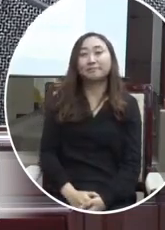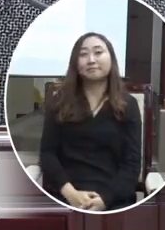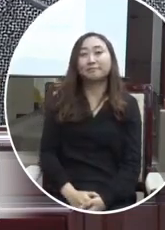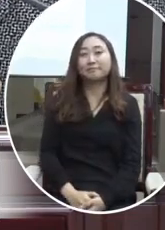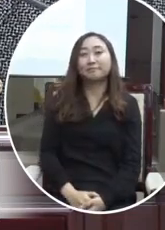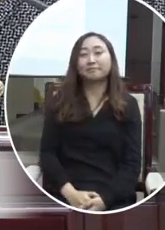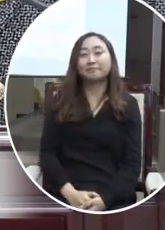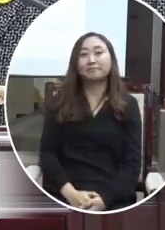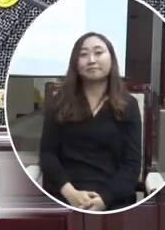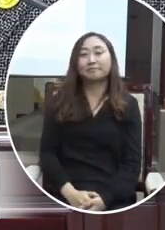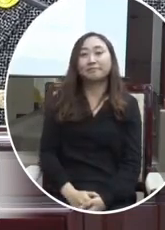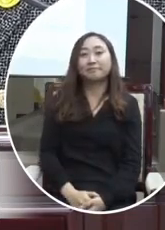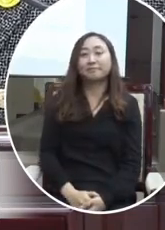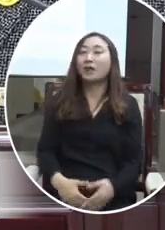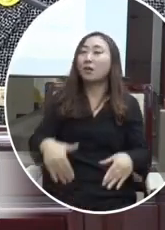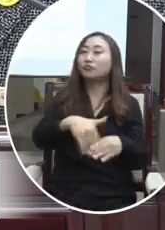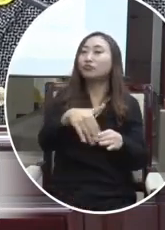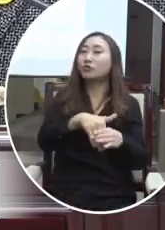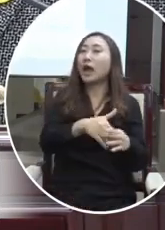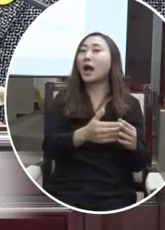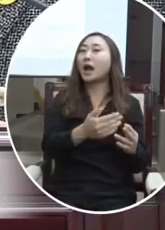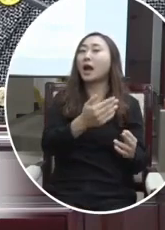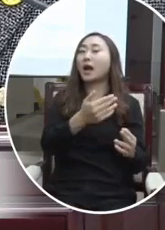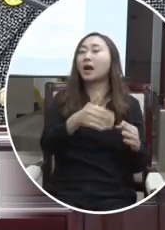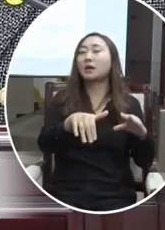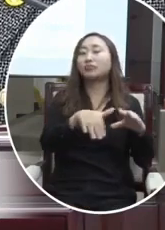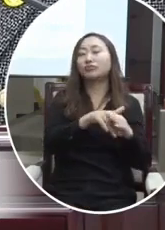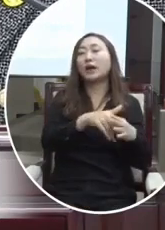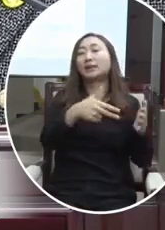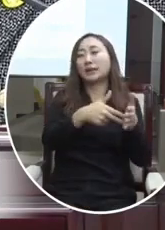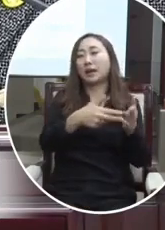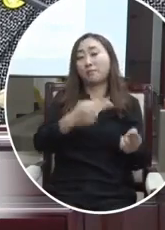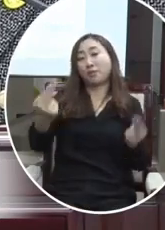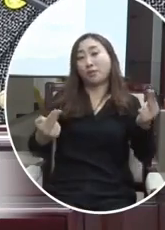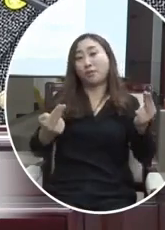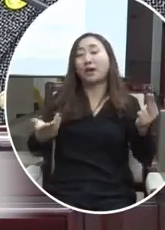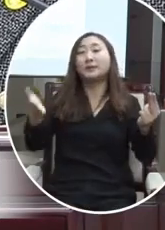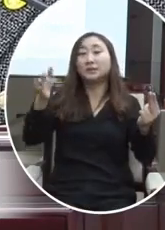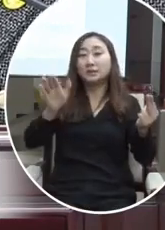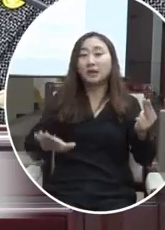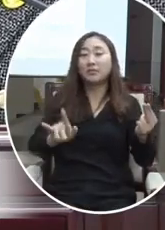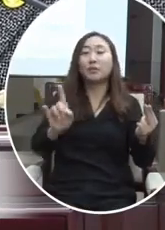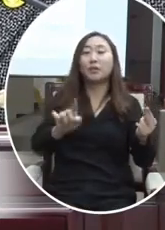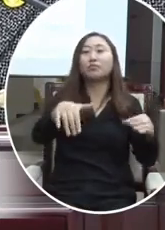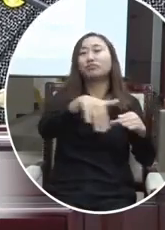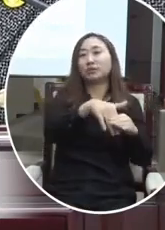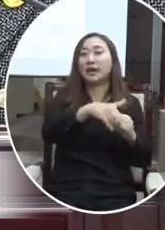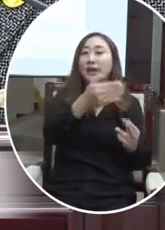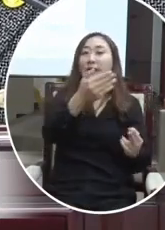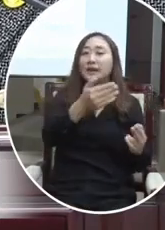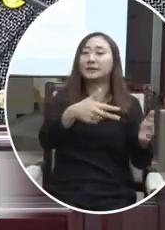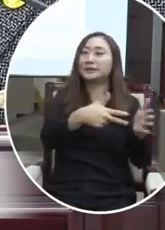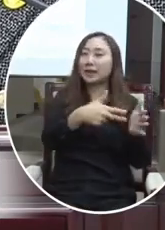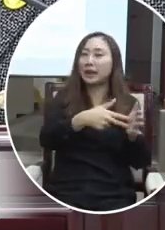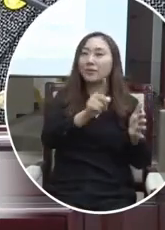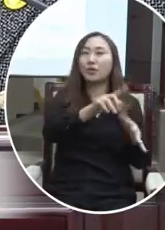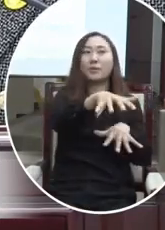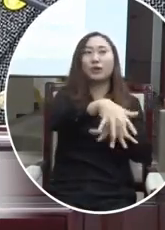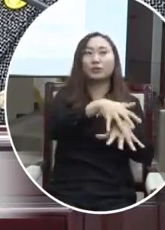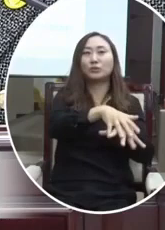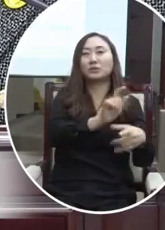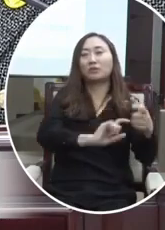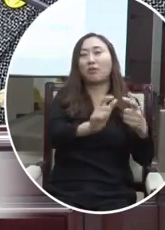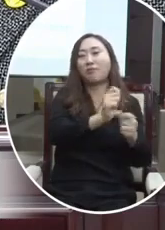다만 이제 문화재단과 비교를 해 주셨는데 문화재단은 는 이제 예를 들면 문화재단은